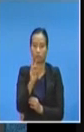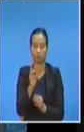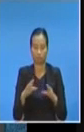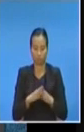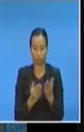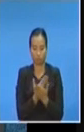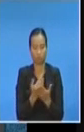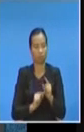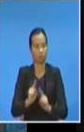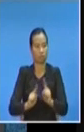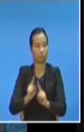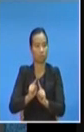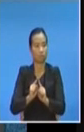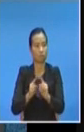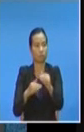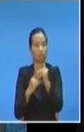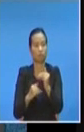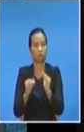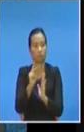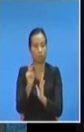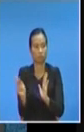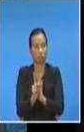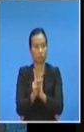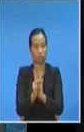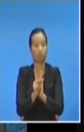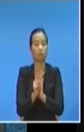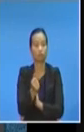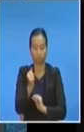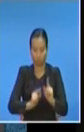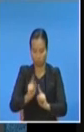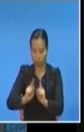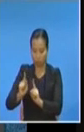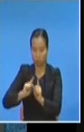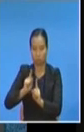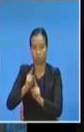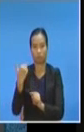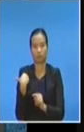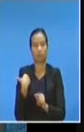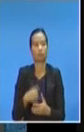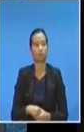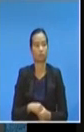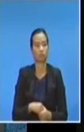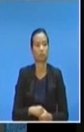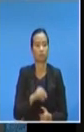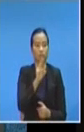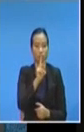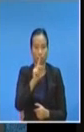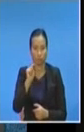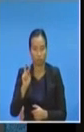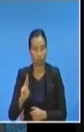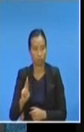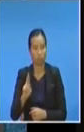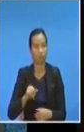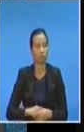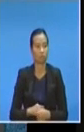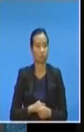ากำหนดหลักเกณฑ์และในขั้นตอนกำหนดหลักเกณฑ์เนี่ยจะต้องให้ภาคประชาชนไม่ว่าจะเป็นกตตรสถานีตำรวจห